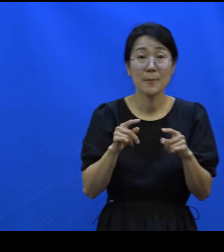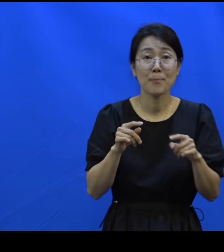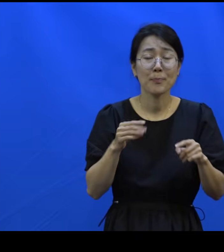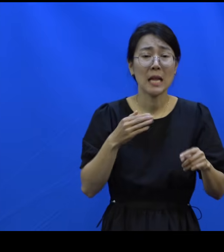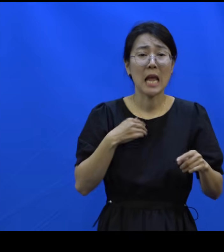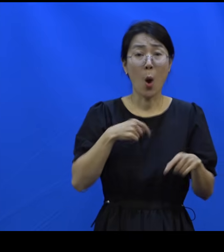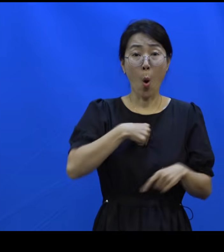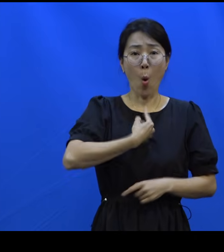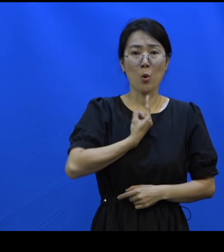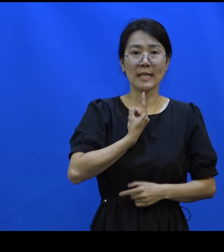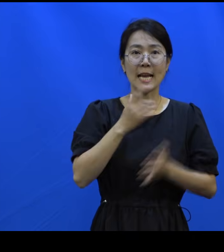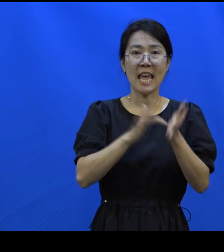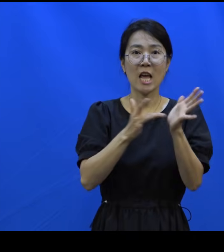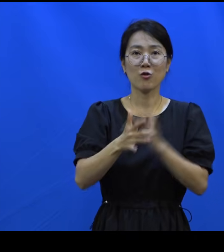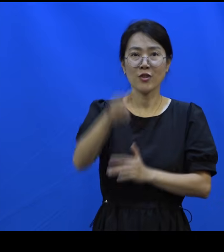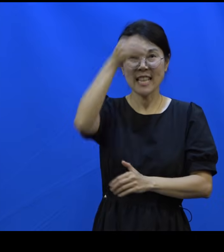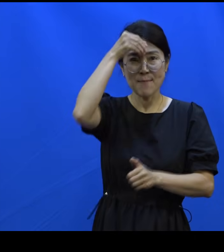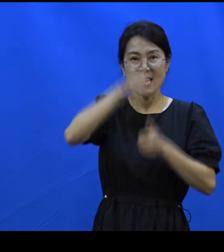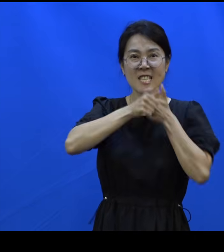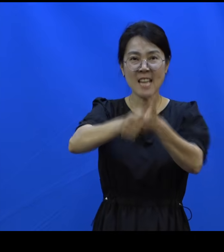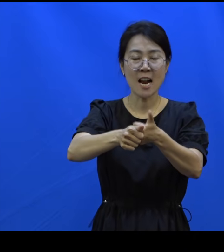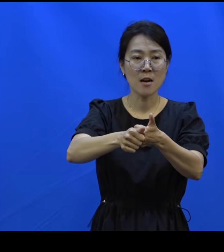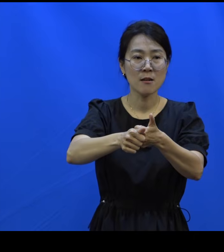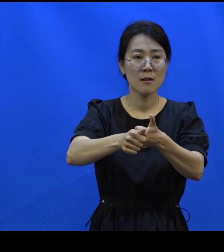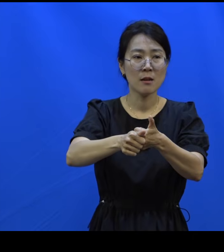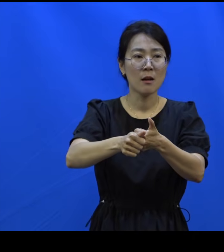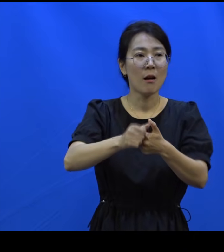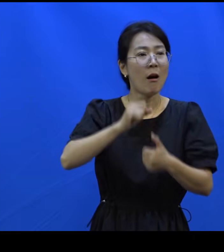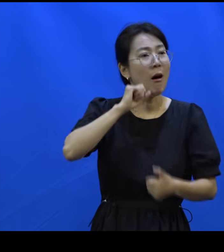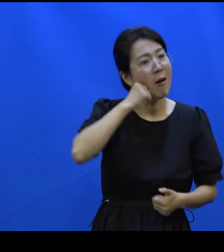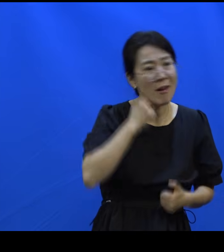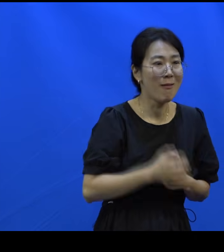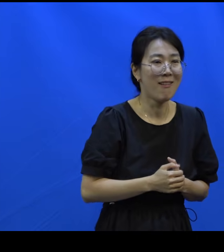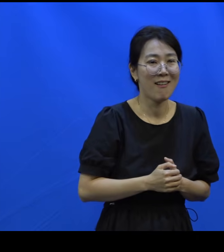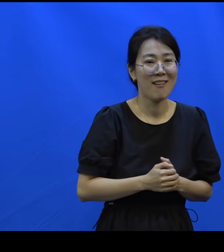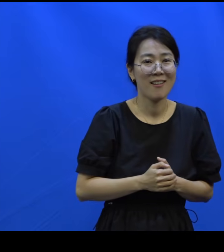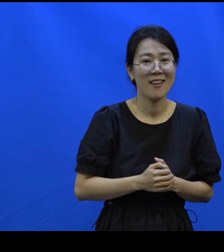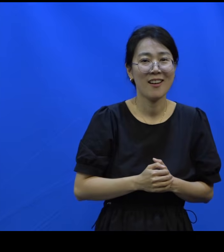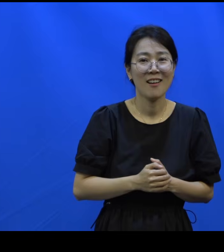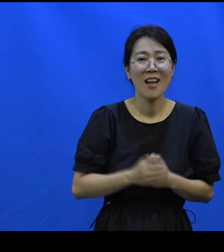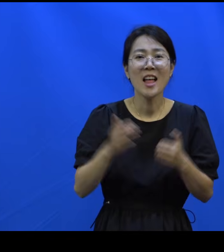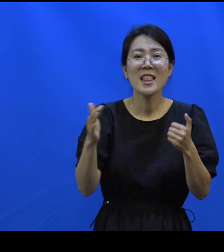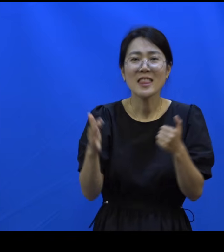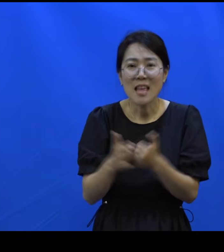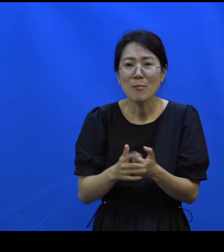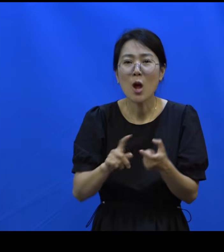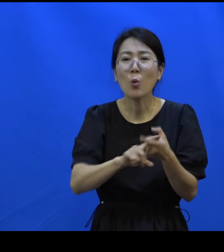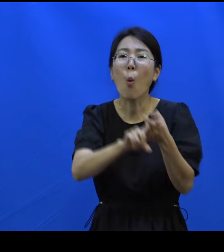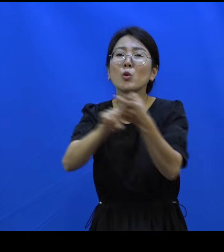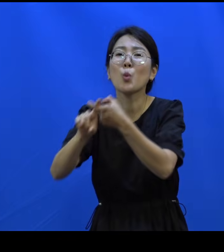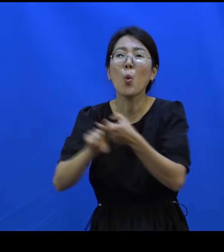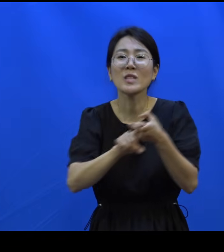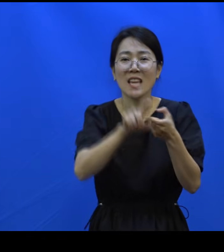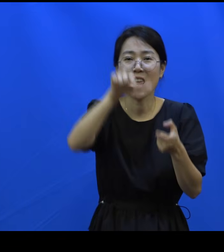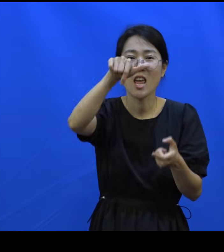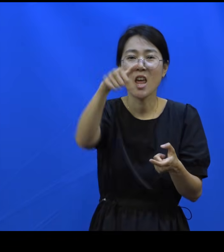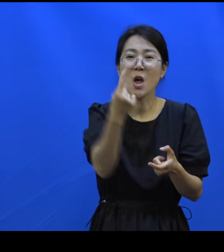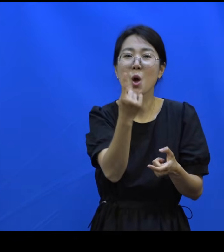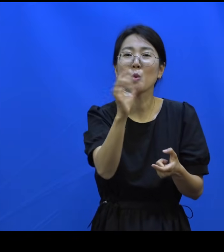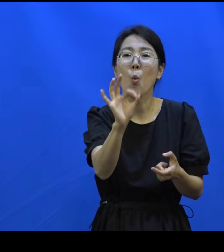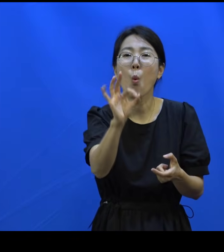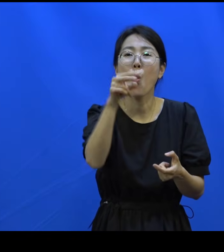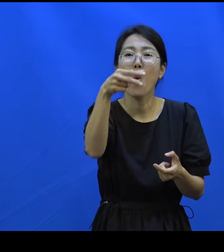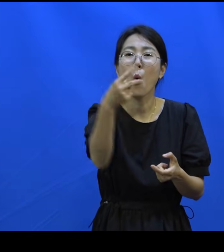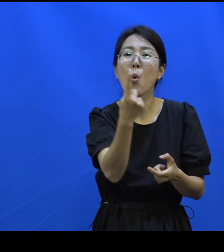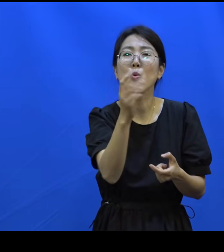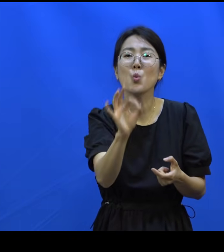지켜내기는 너무 힘든 거예요. 그래서 공동체가 필요한 거예요. 깨어있는 건강한 공동체가 있어야 돼요. 그래서 여러분, 이